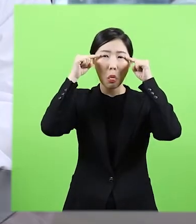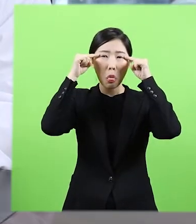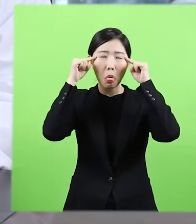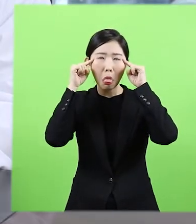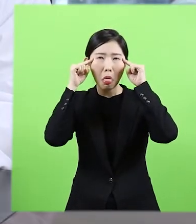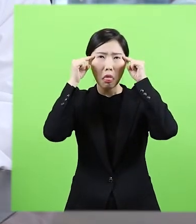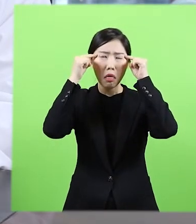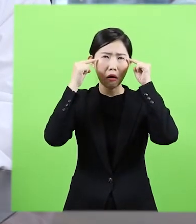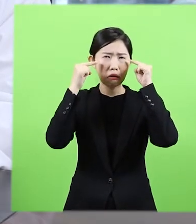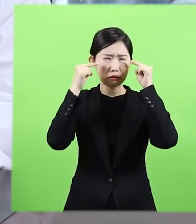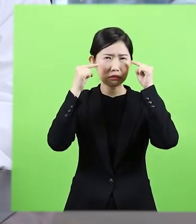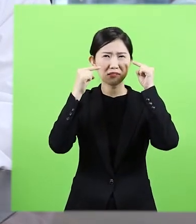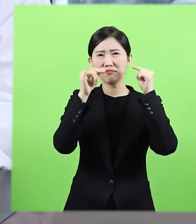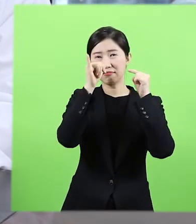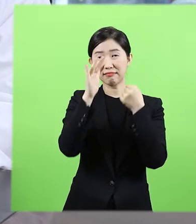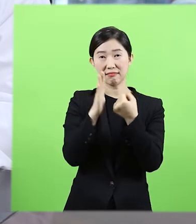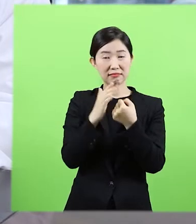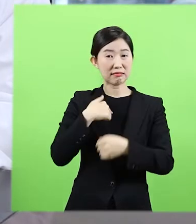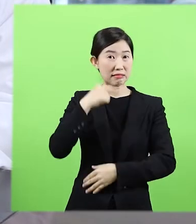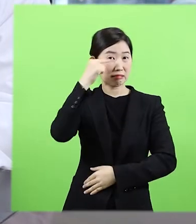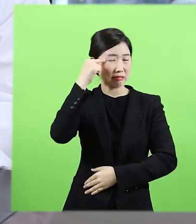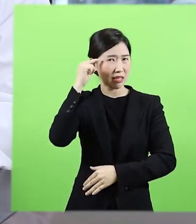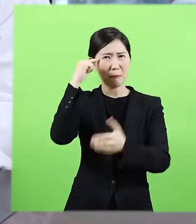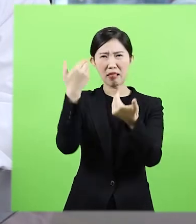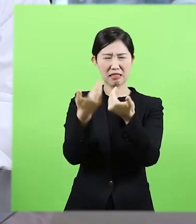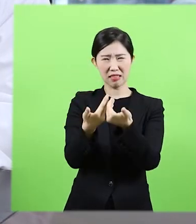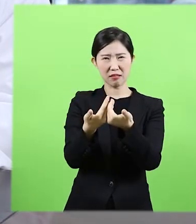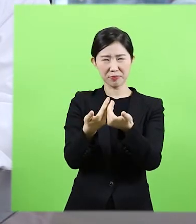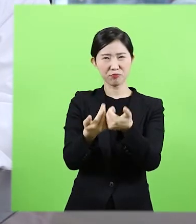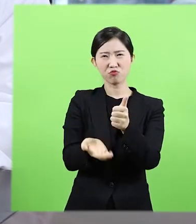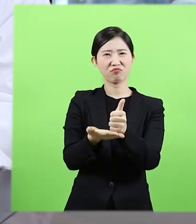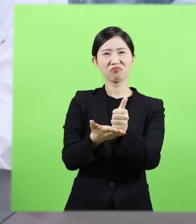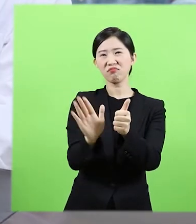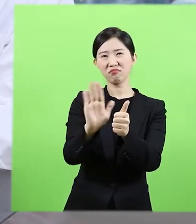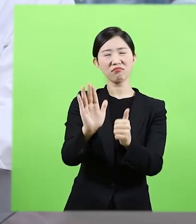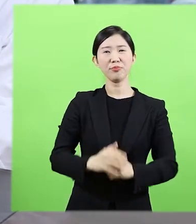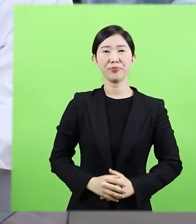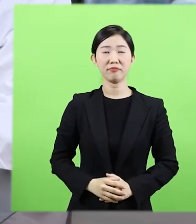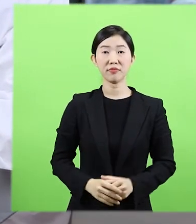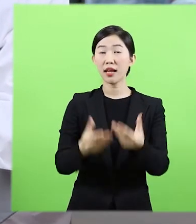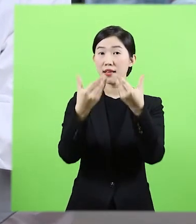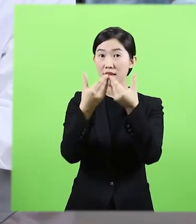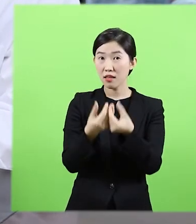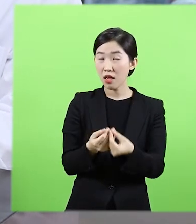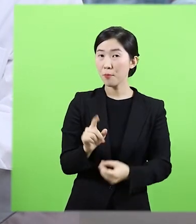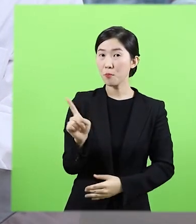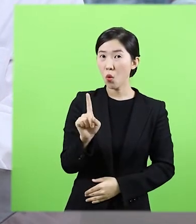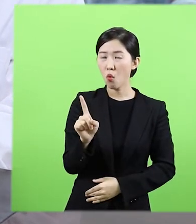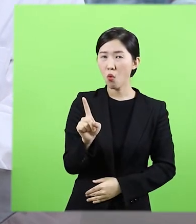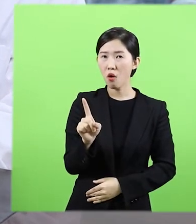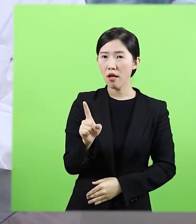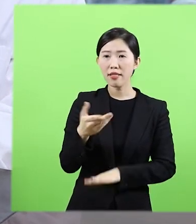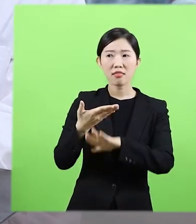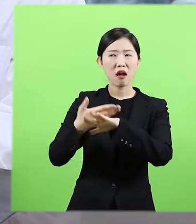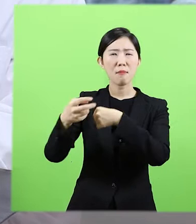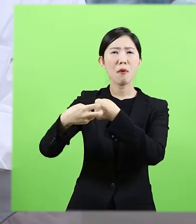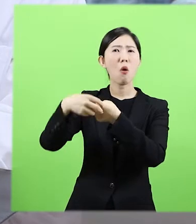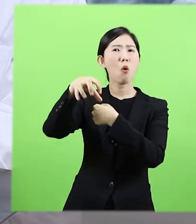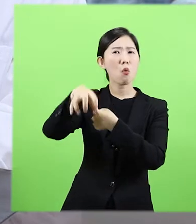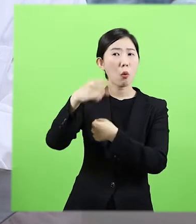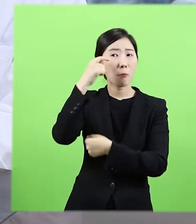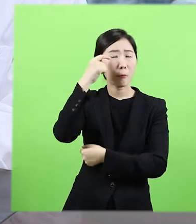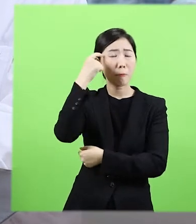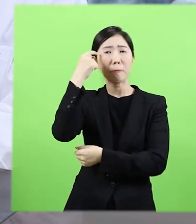때문에 뒤트임은 반대하고 같이 시행하지도 않습니다. 이 환자를 설명해 보면 다른